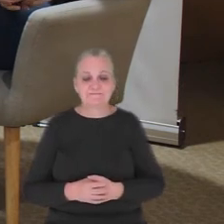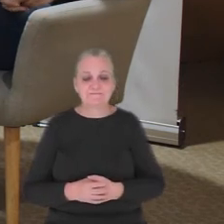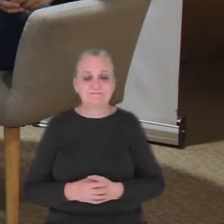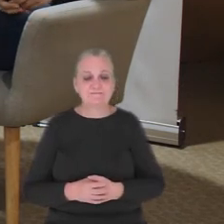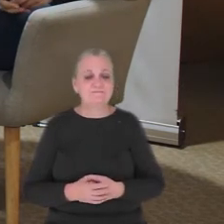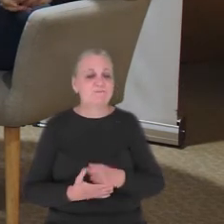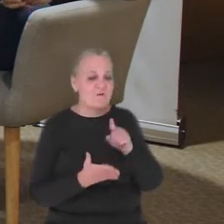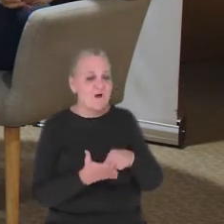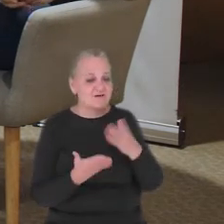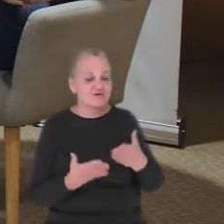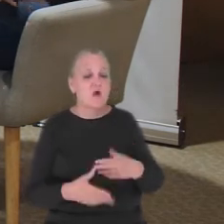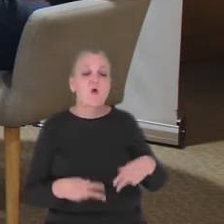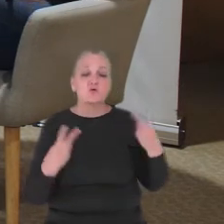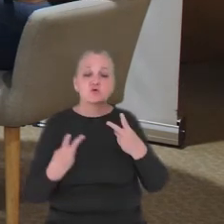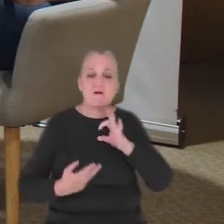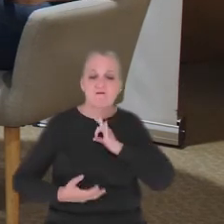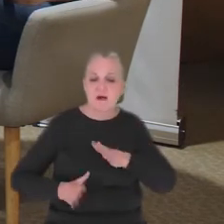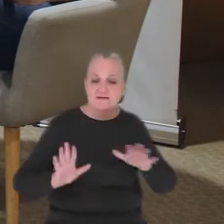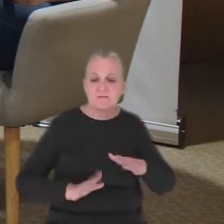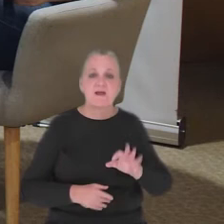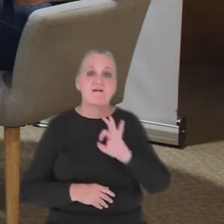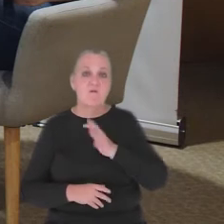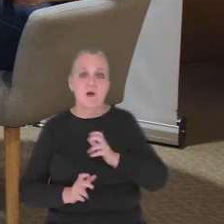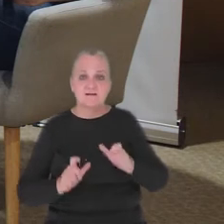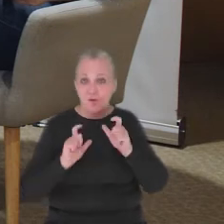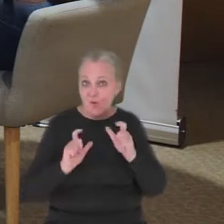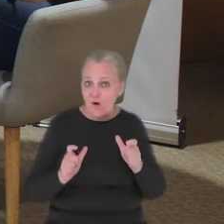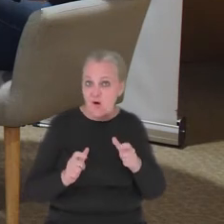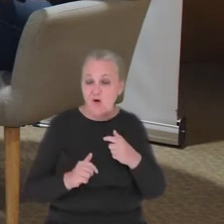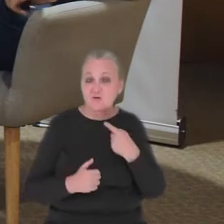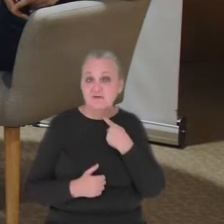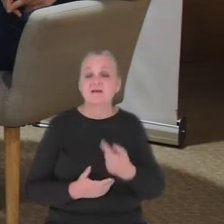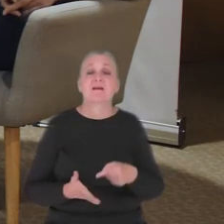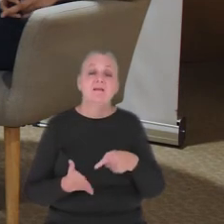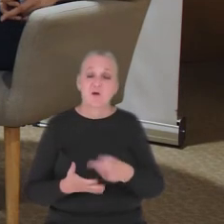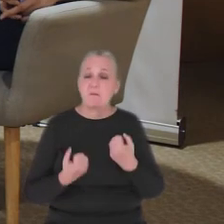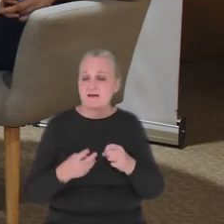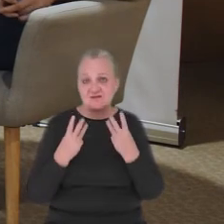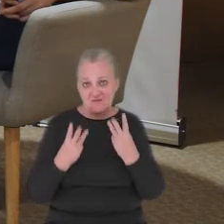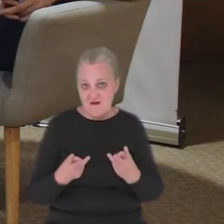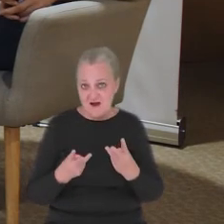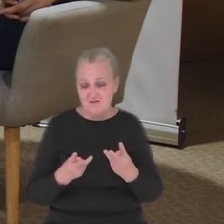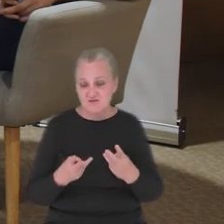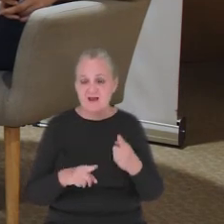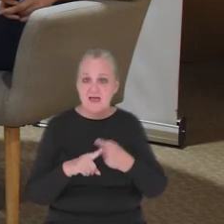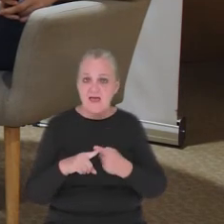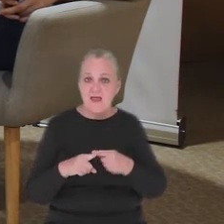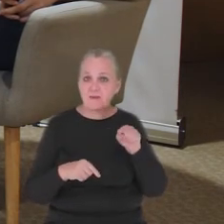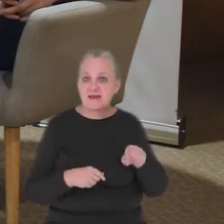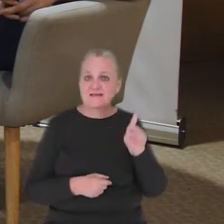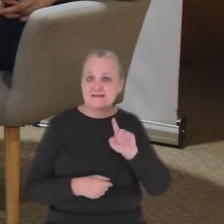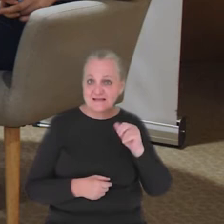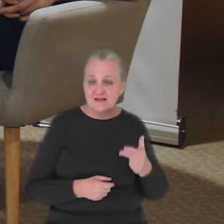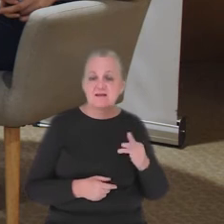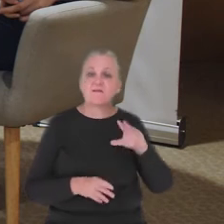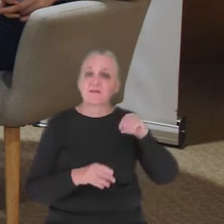No więc właśnie, szukanie swojego miejsca i swojego głosu moim zdaniem jest bardzo ważnym elementem sceny zinowej, wchodzenia na